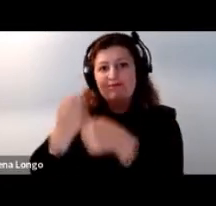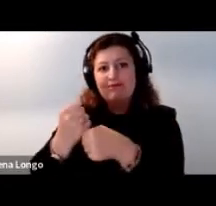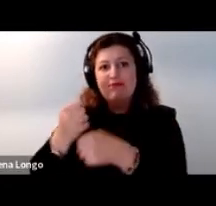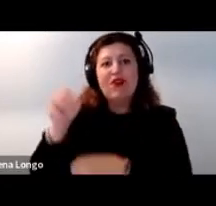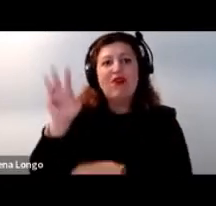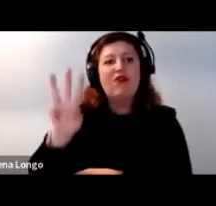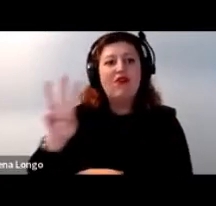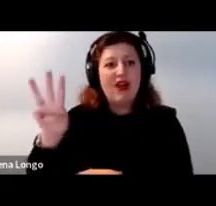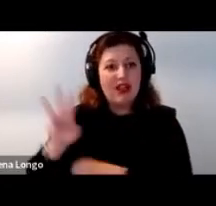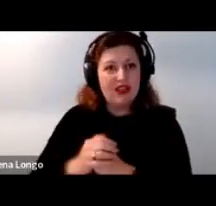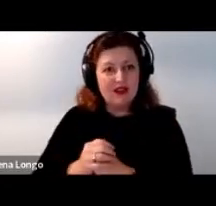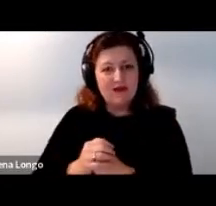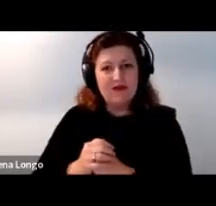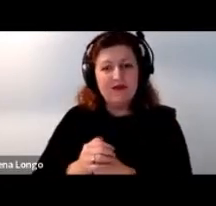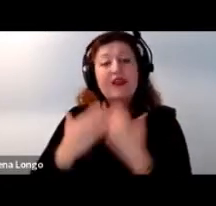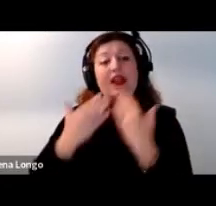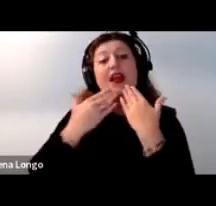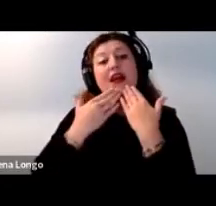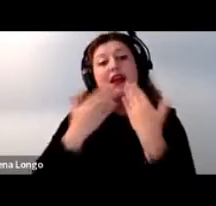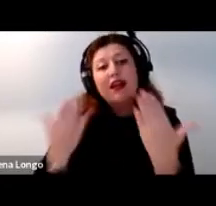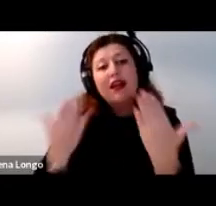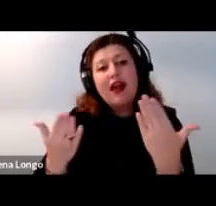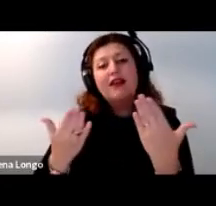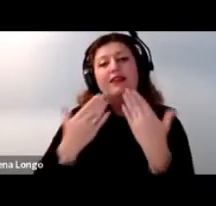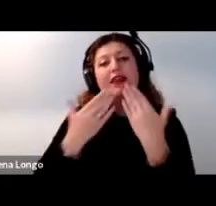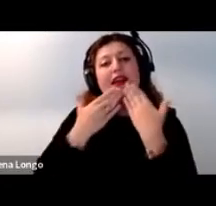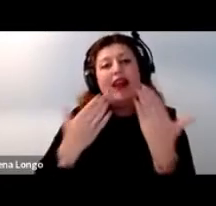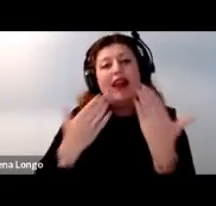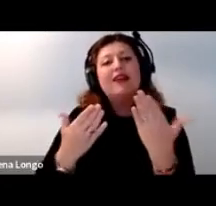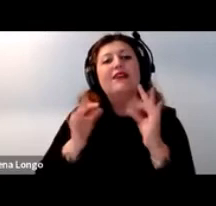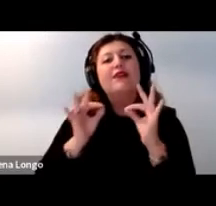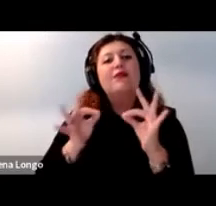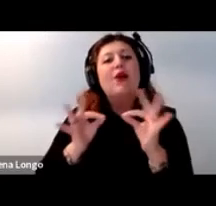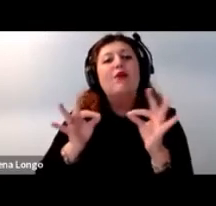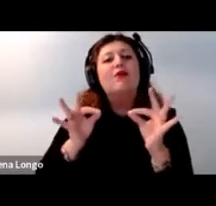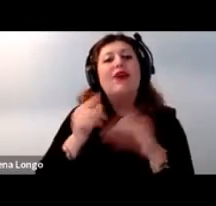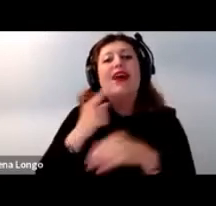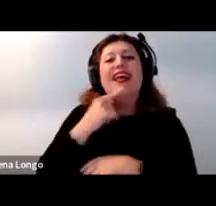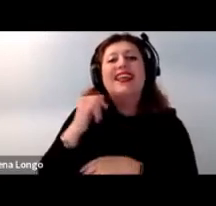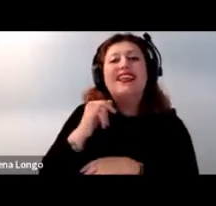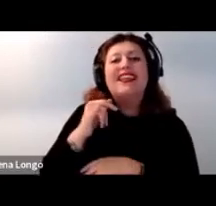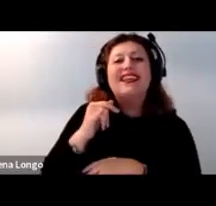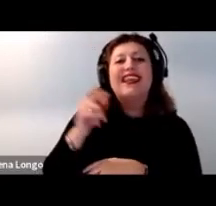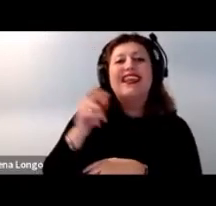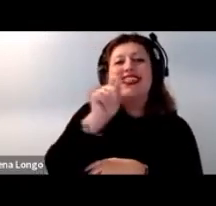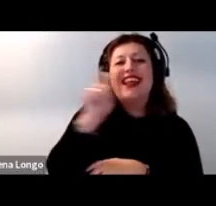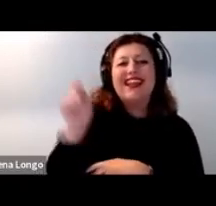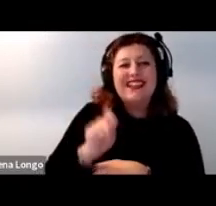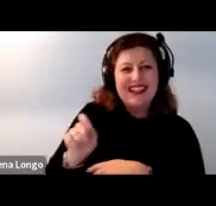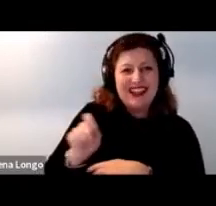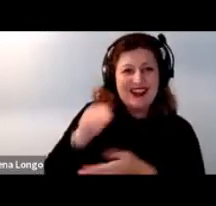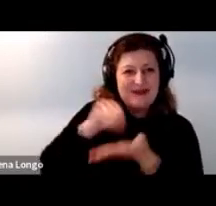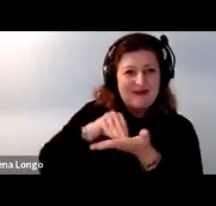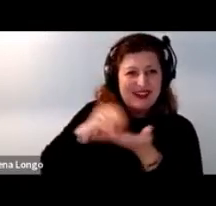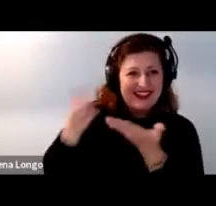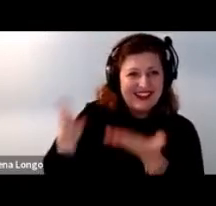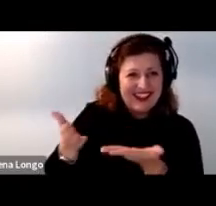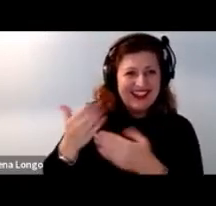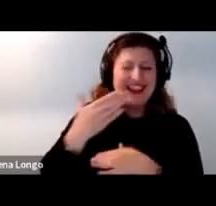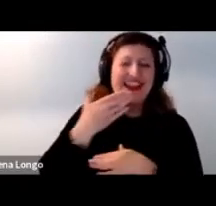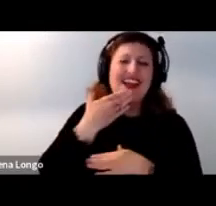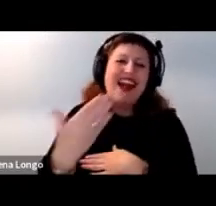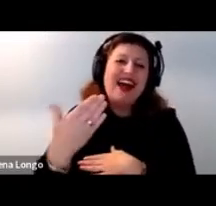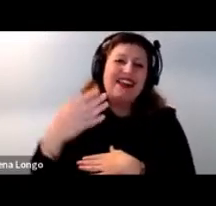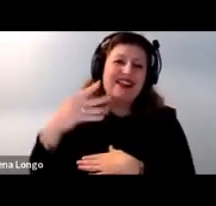e ringrazio anche a chi è connesso dalla Tanzania direttamente, Paola,